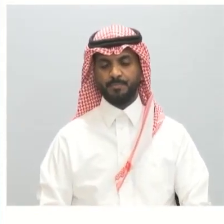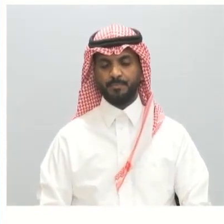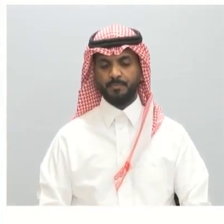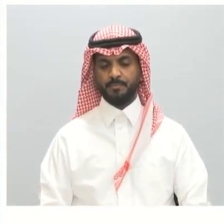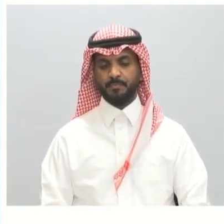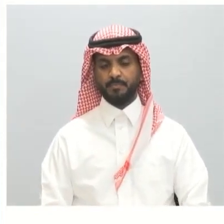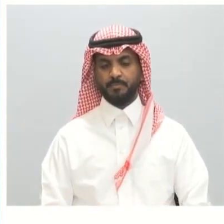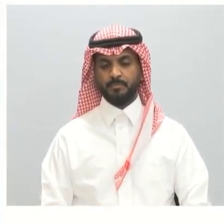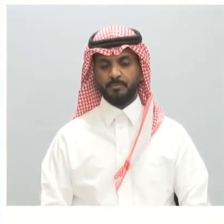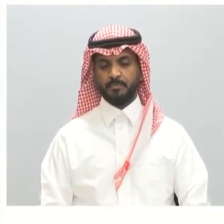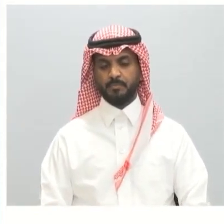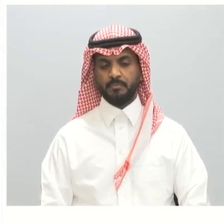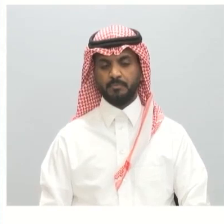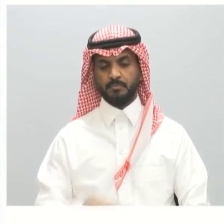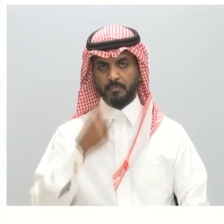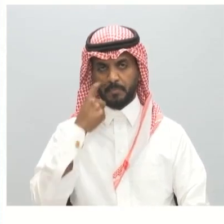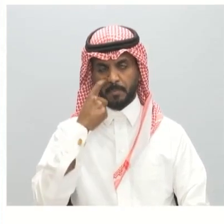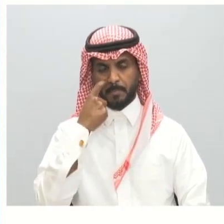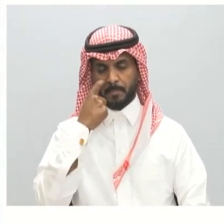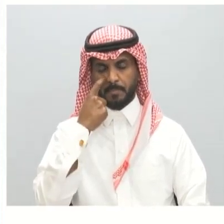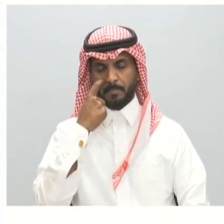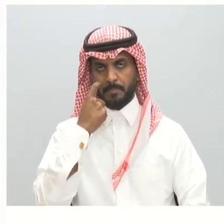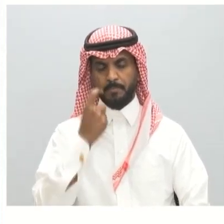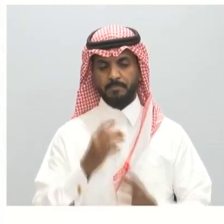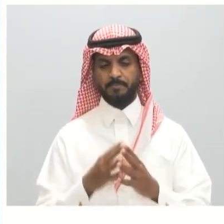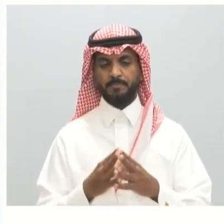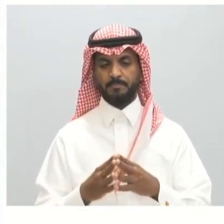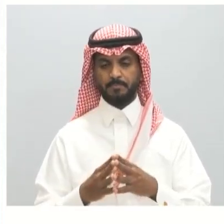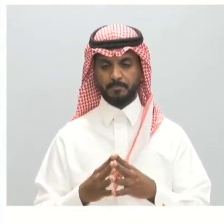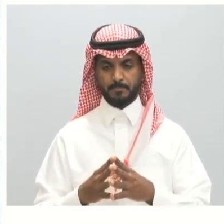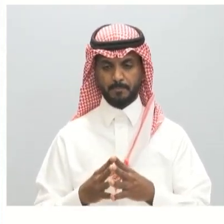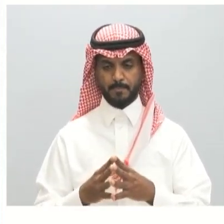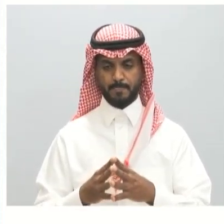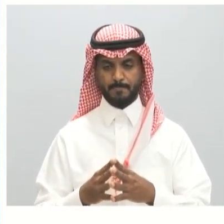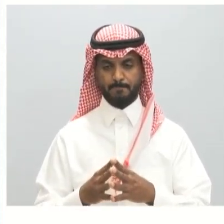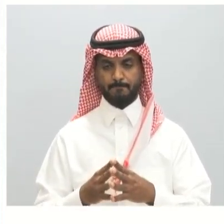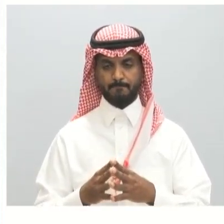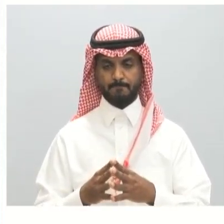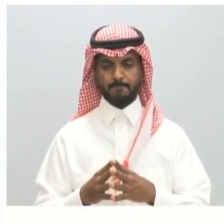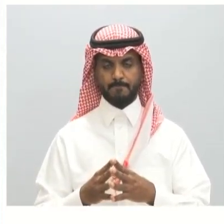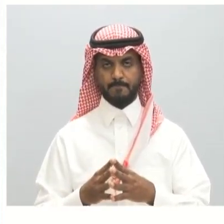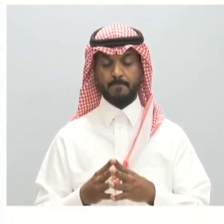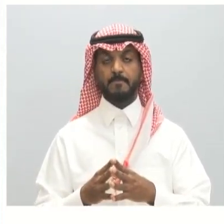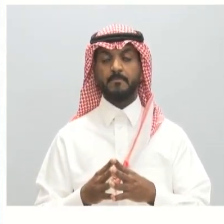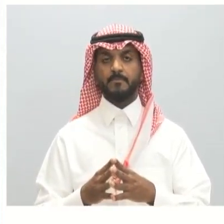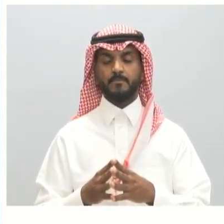بالدرجات اي هذه البينات تتبع لهذه